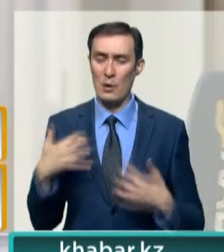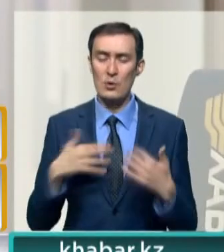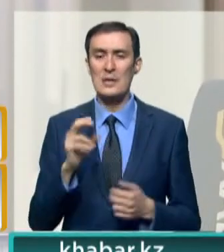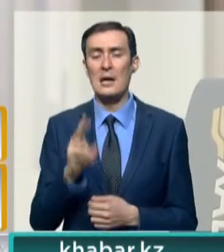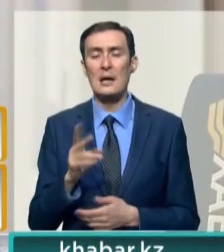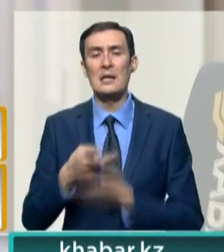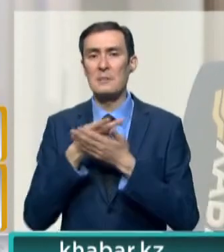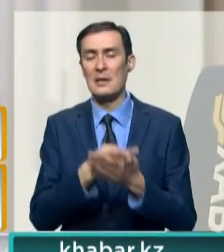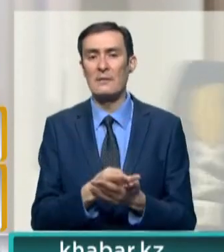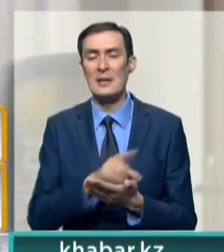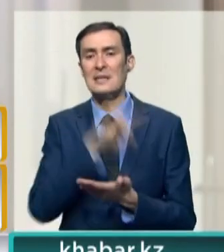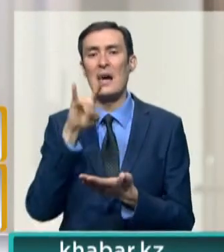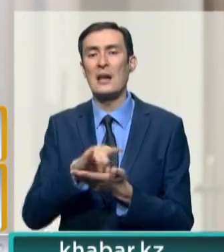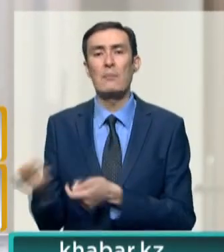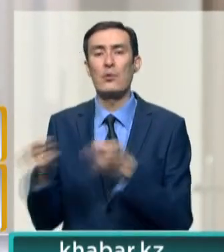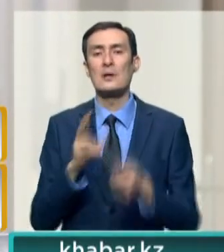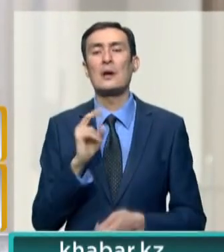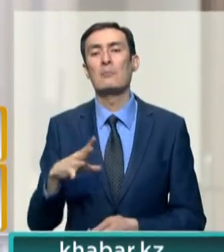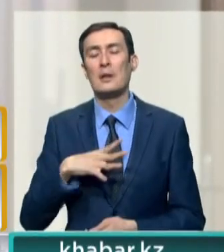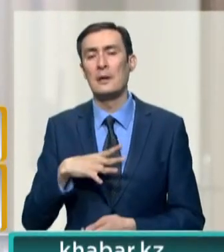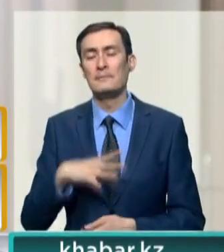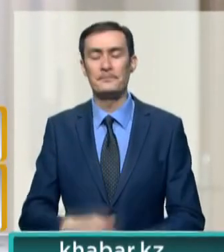их госпитализировали из аэропорта?